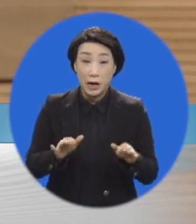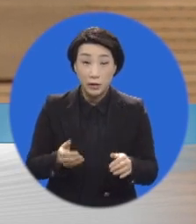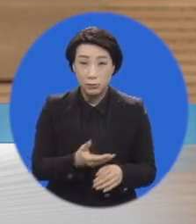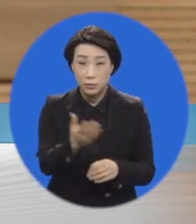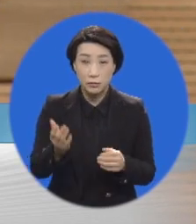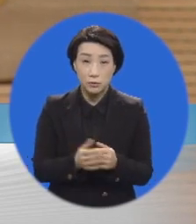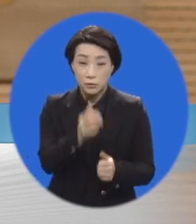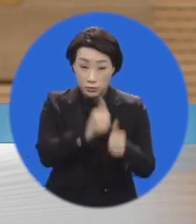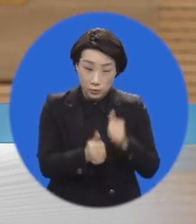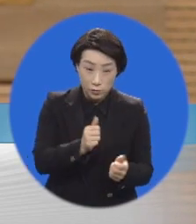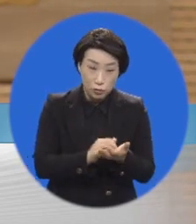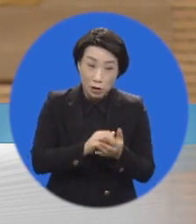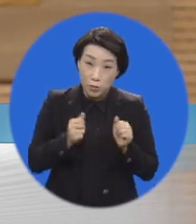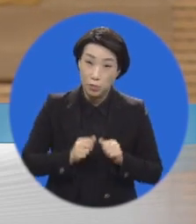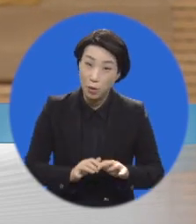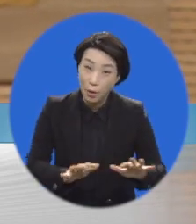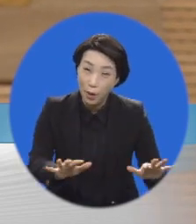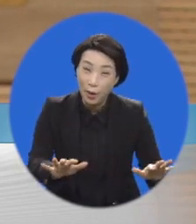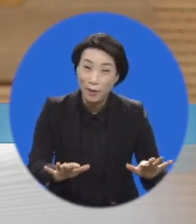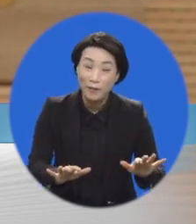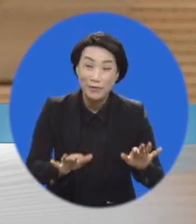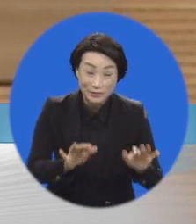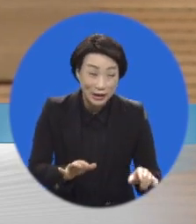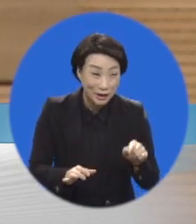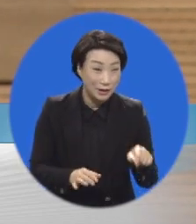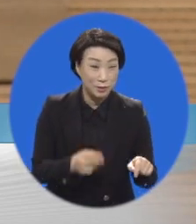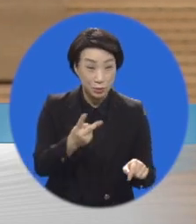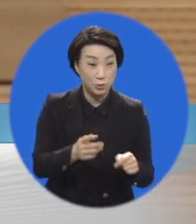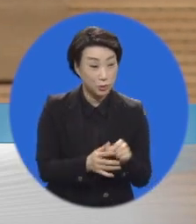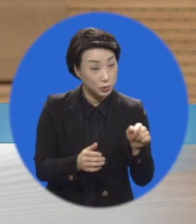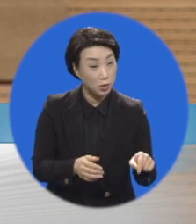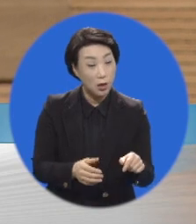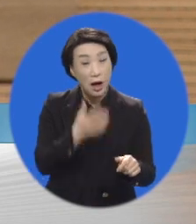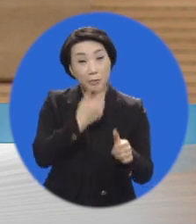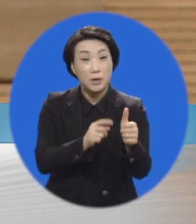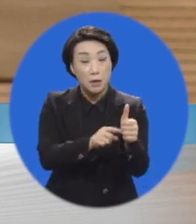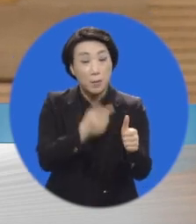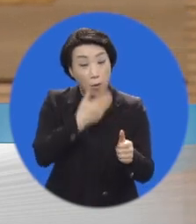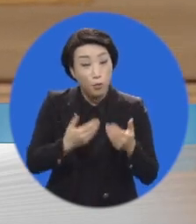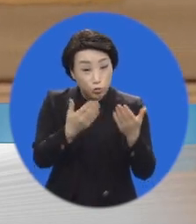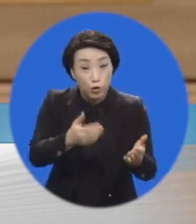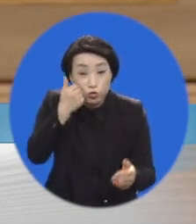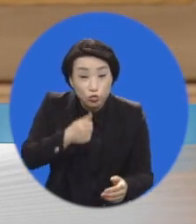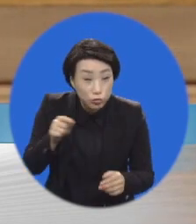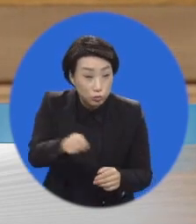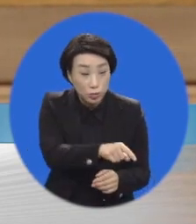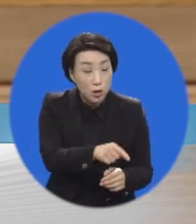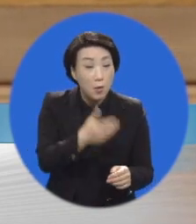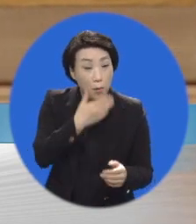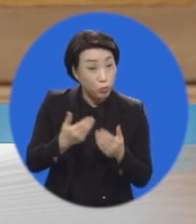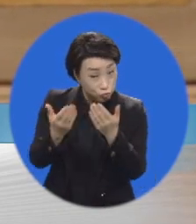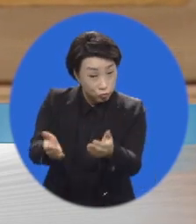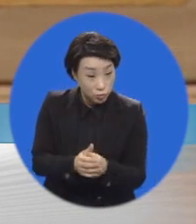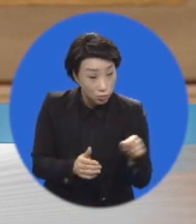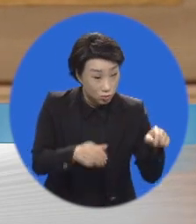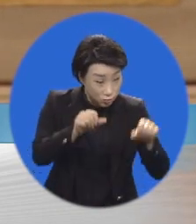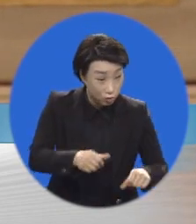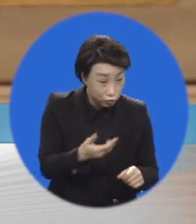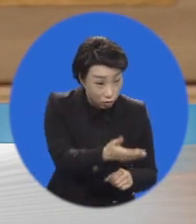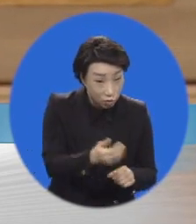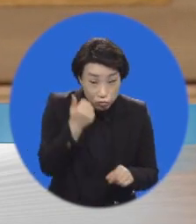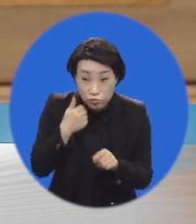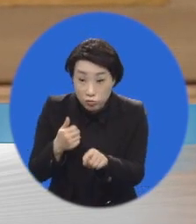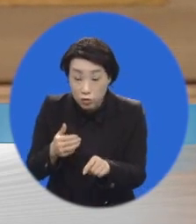이렇게 자손이 많다. 그 너를 축복하는 자는 축복하고 너를 저주하는 자는 저주하고